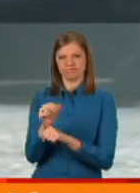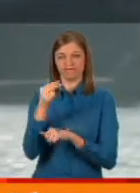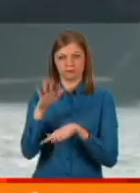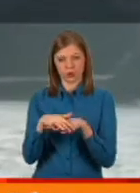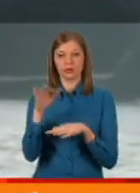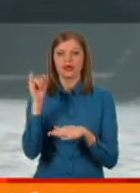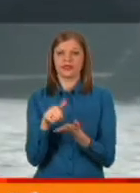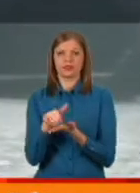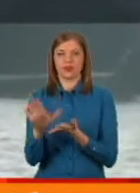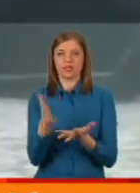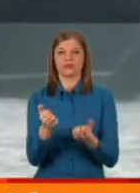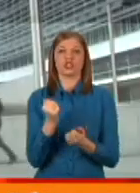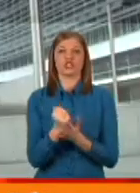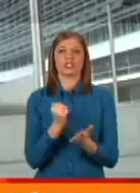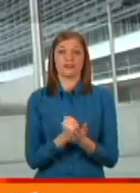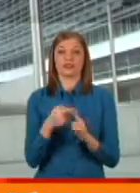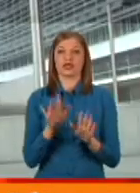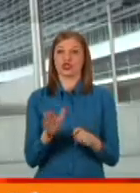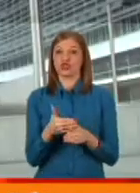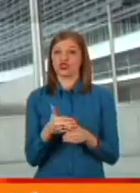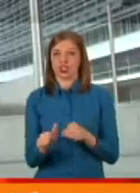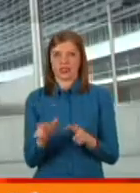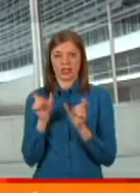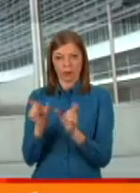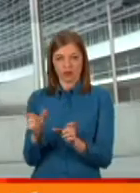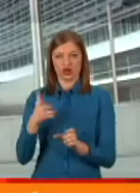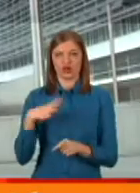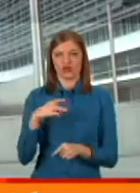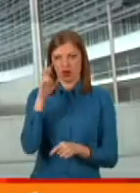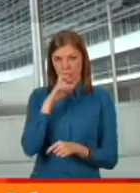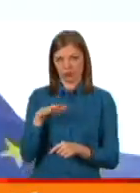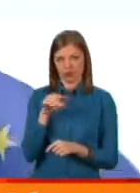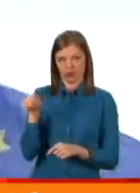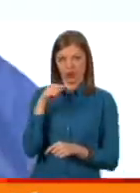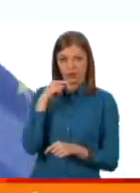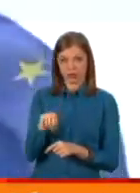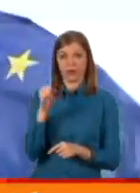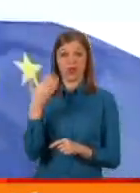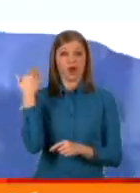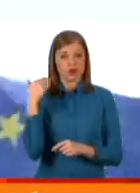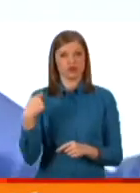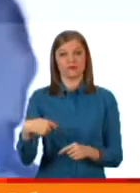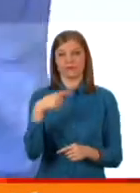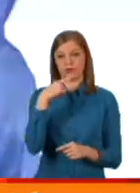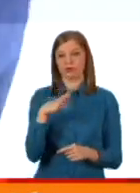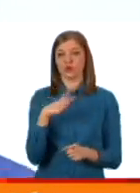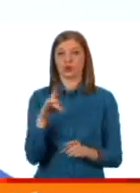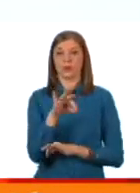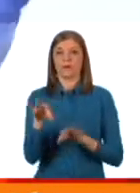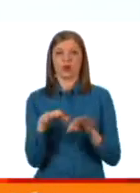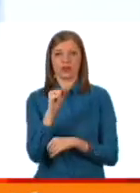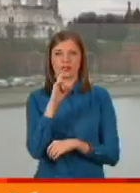та відмовлятимуть в одержанні віз. Це тільки частина обмежень, які чекають на країну-агресорку. Раніше Петро Порошенко зазначав, що